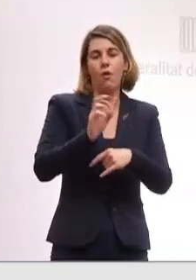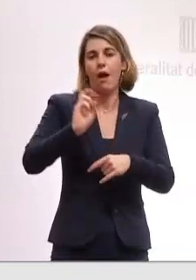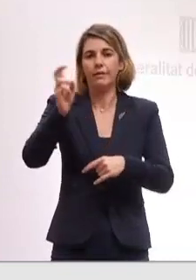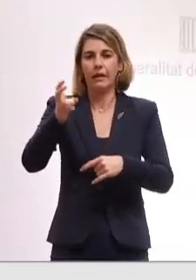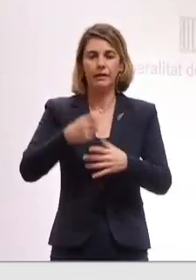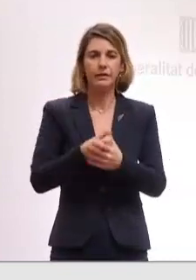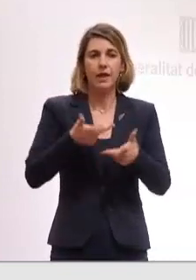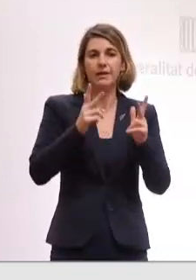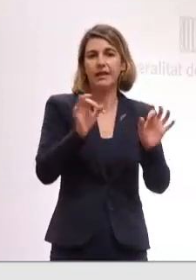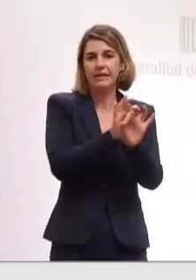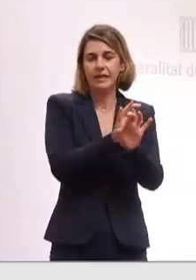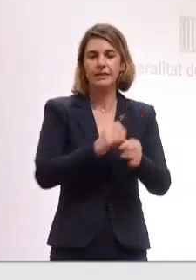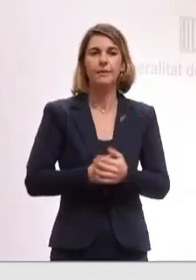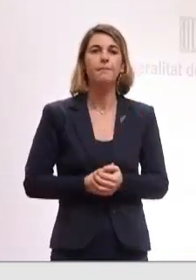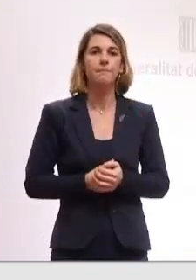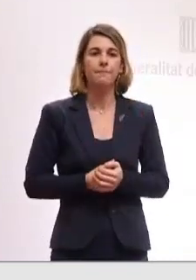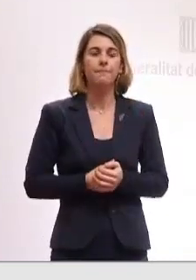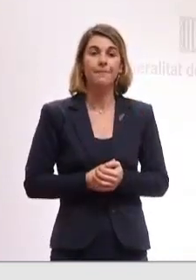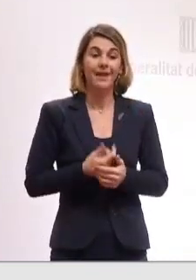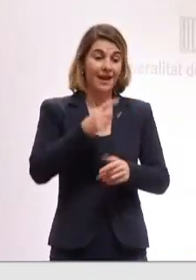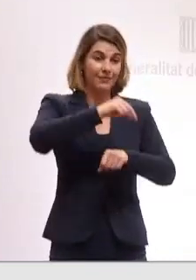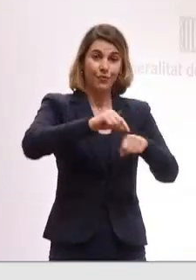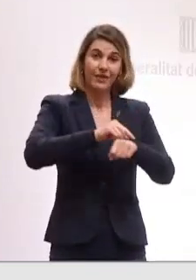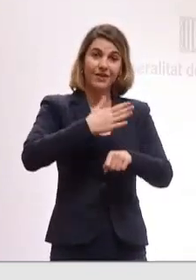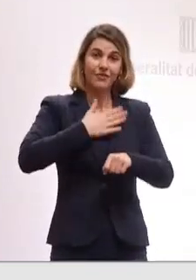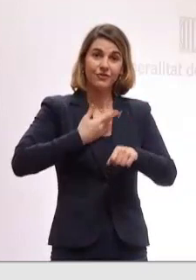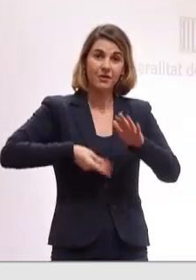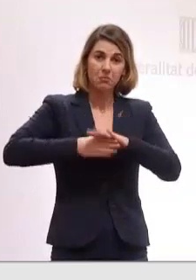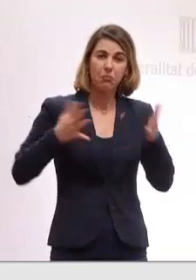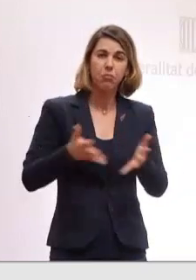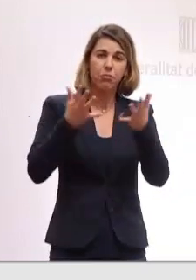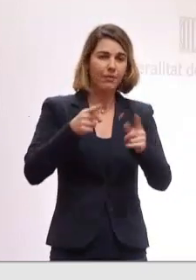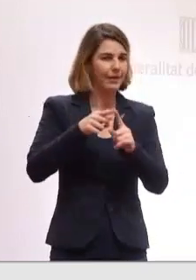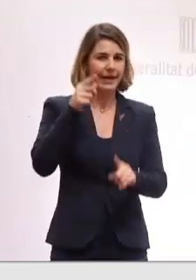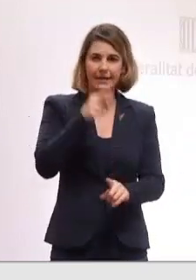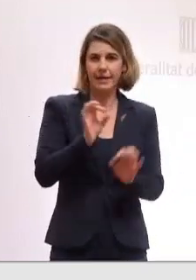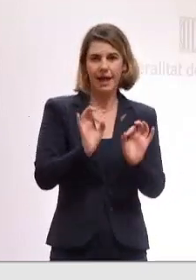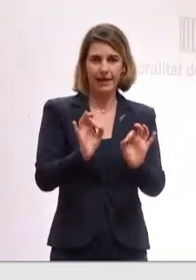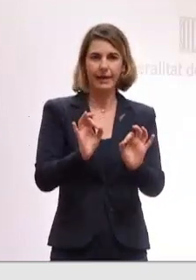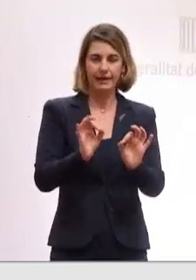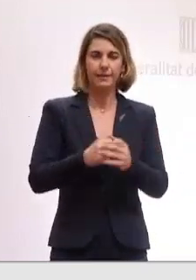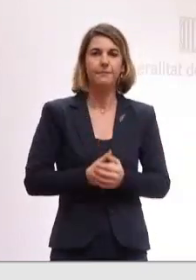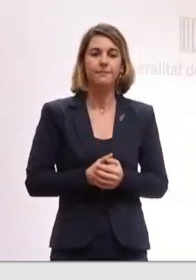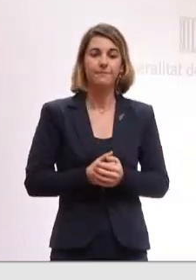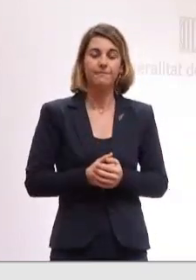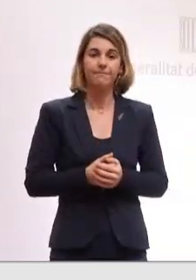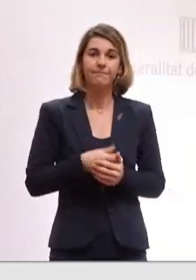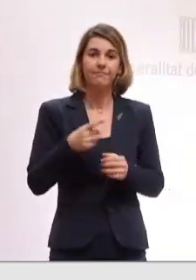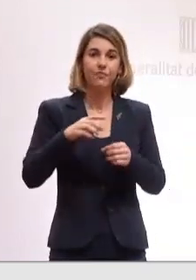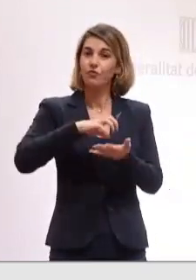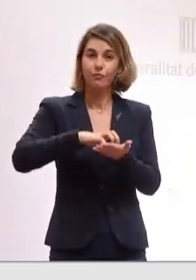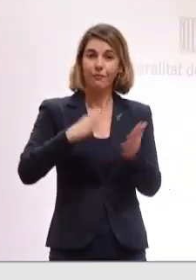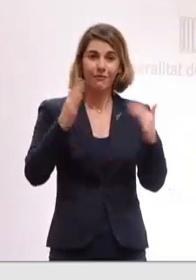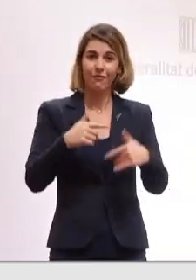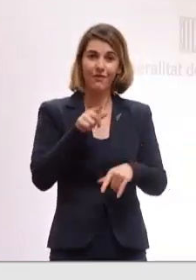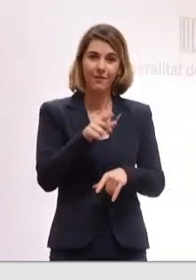índole. I les polítiques que seguim impulsant van en aquesta línia. Sense cap mena de dubte, una